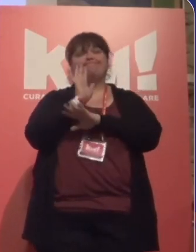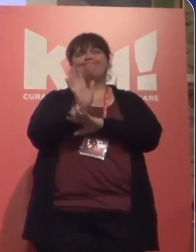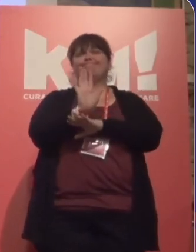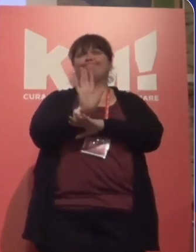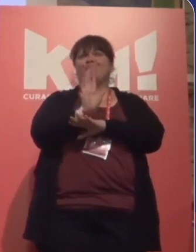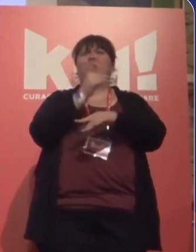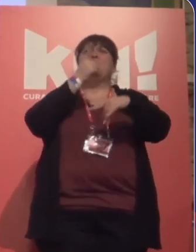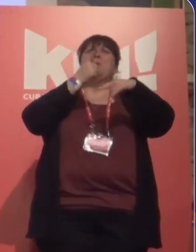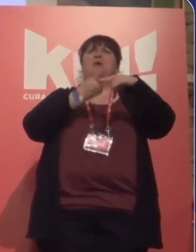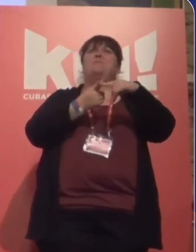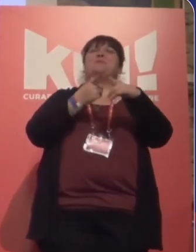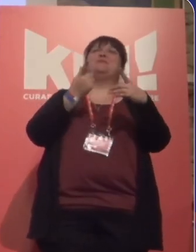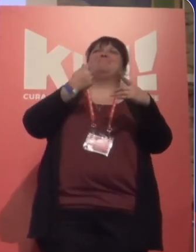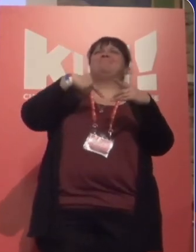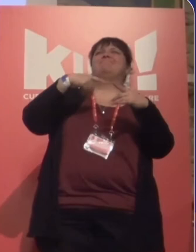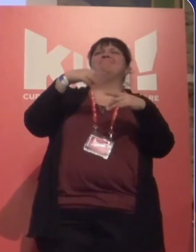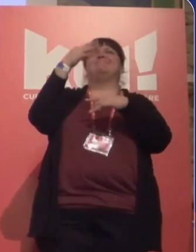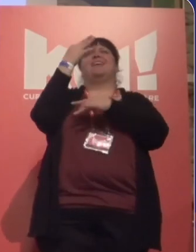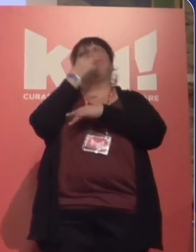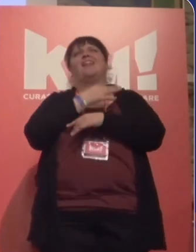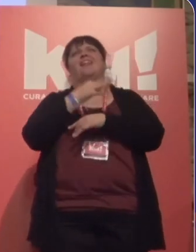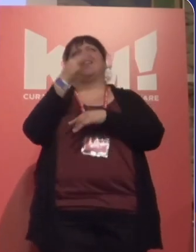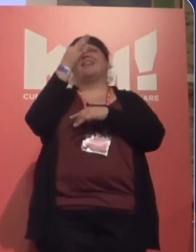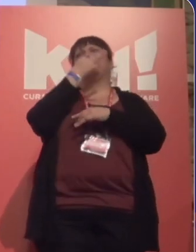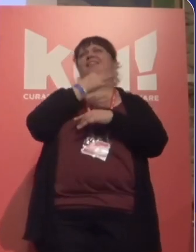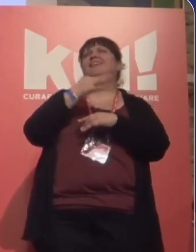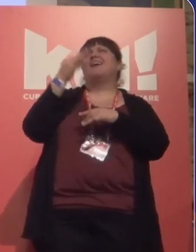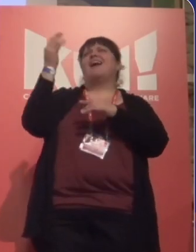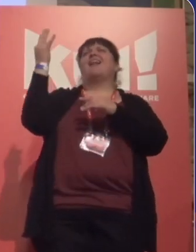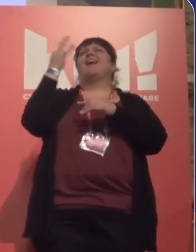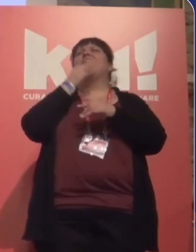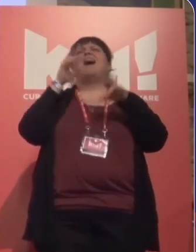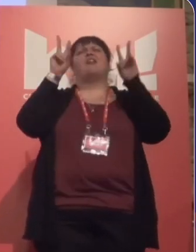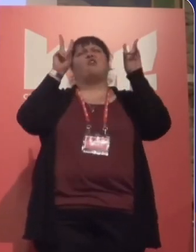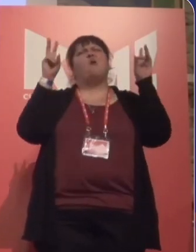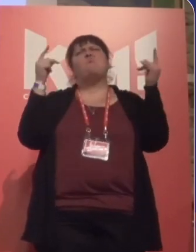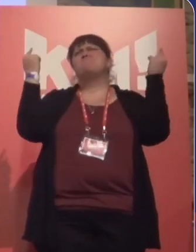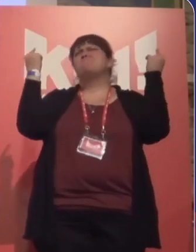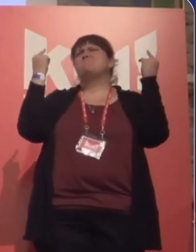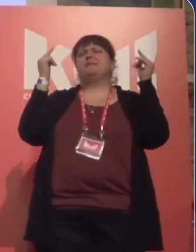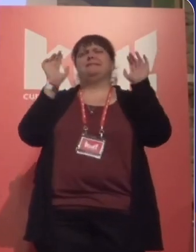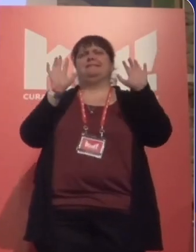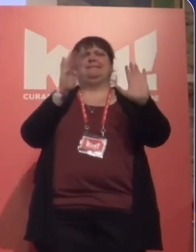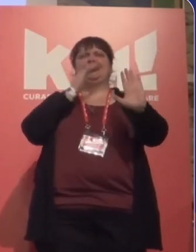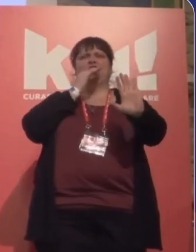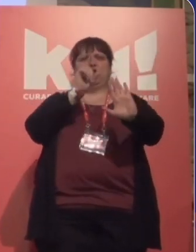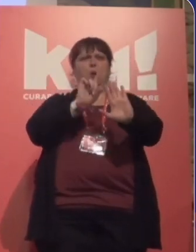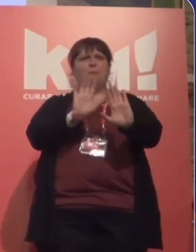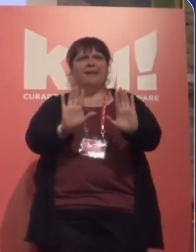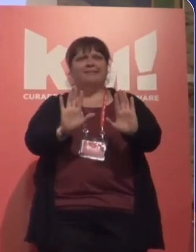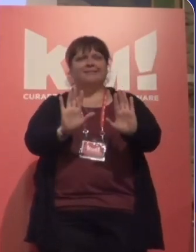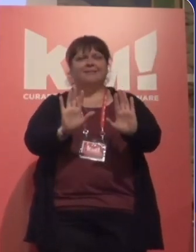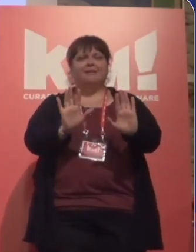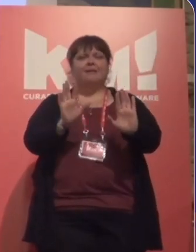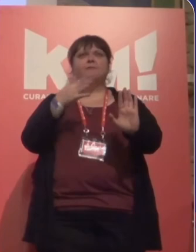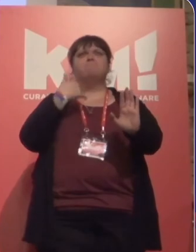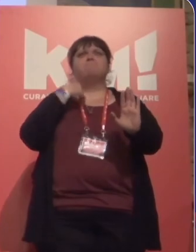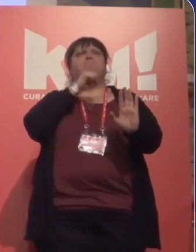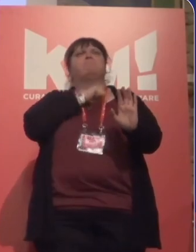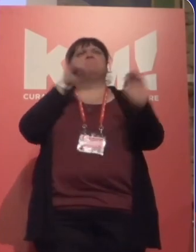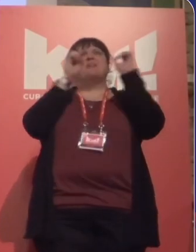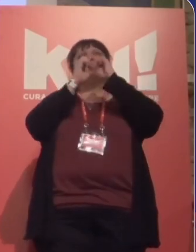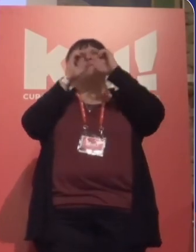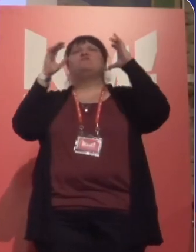e io credo che l'immaginazione il desiderio di una fase radicalmente diversi il